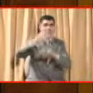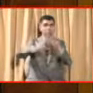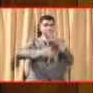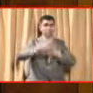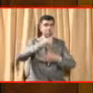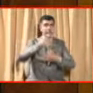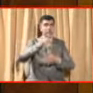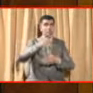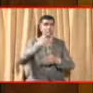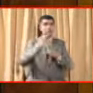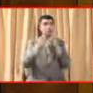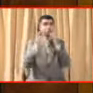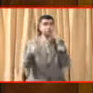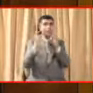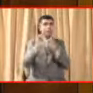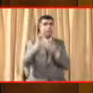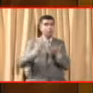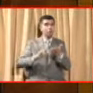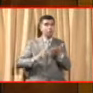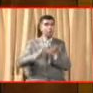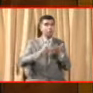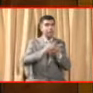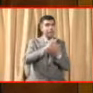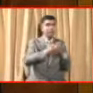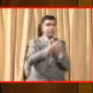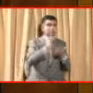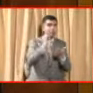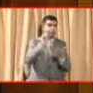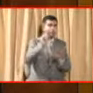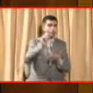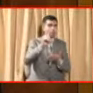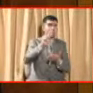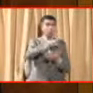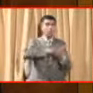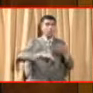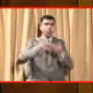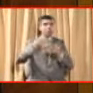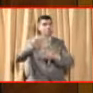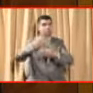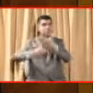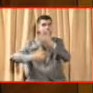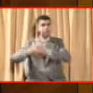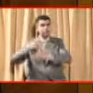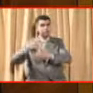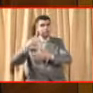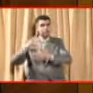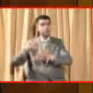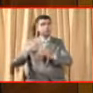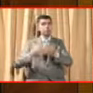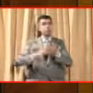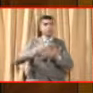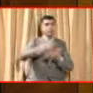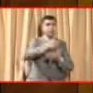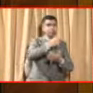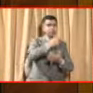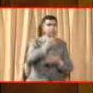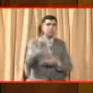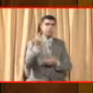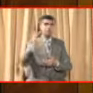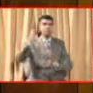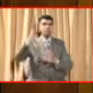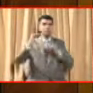مؤسسات النقل الجوي للبلدين من تقديم خدماتها لعموم المسافرين والشاحنين بأسعار وخدمات